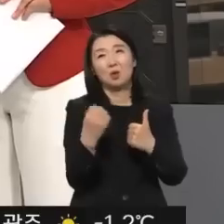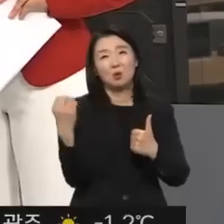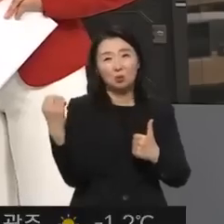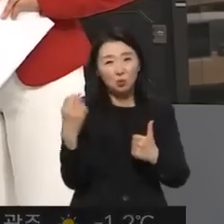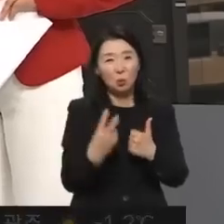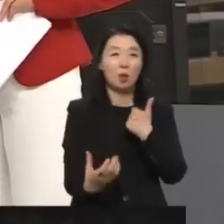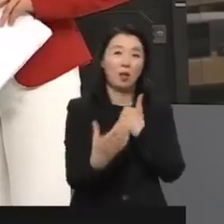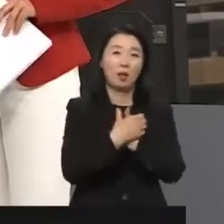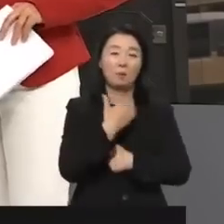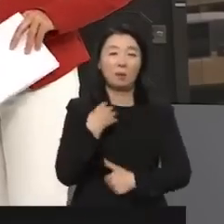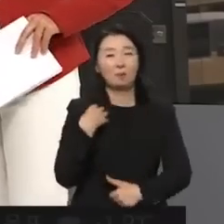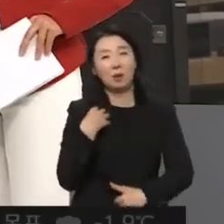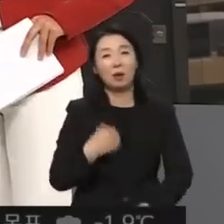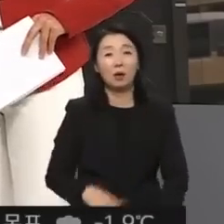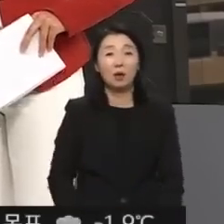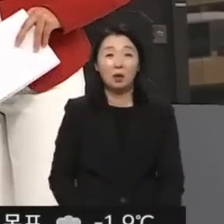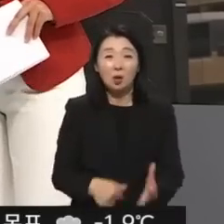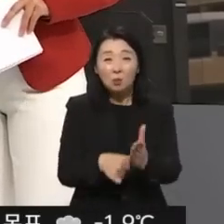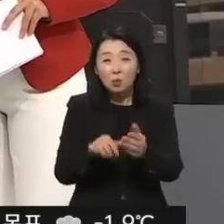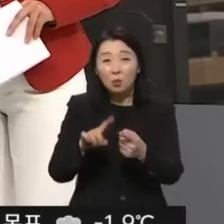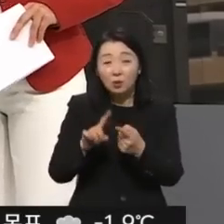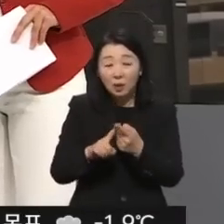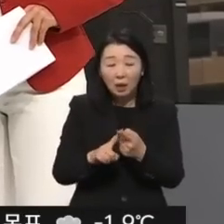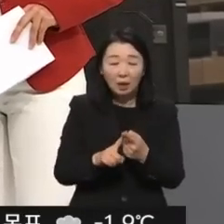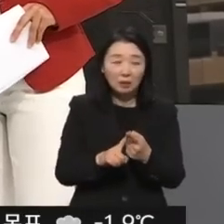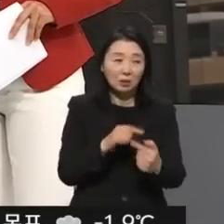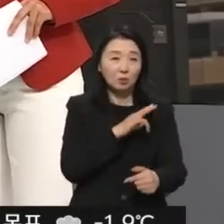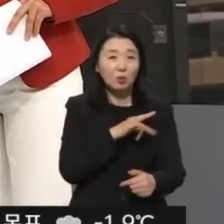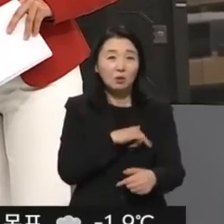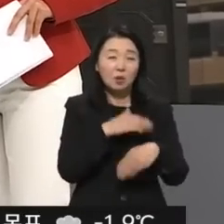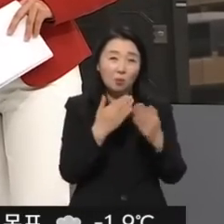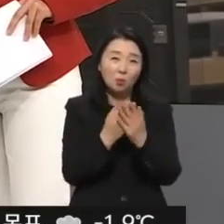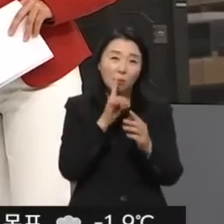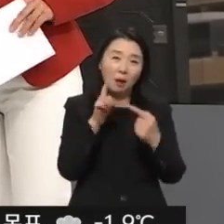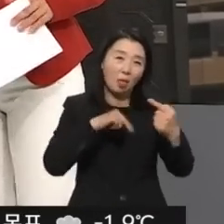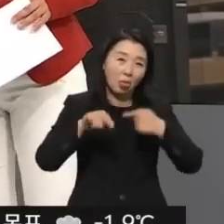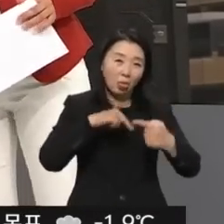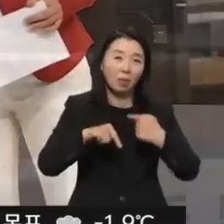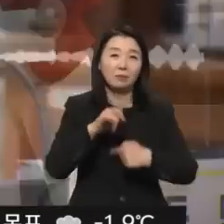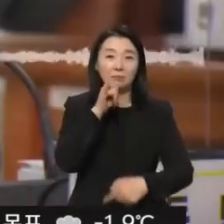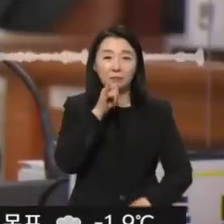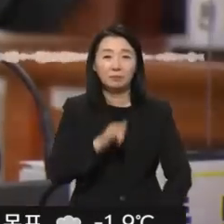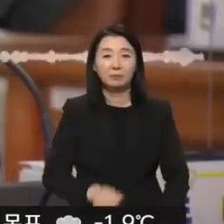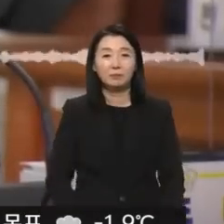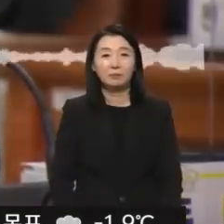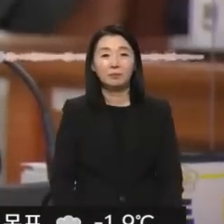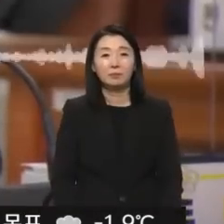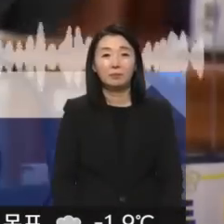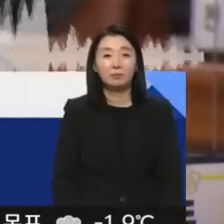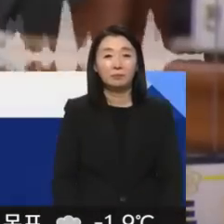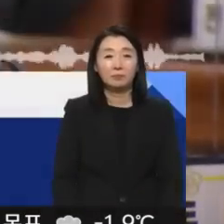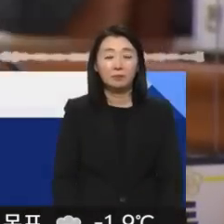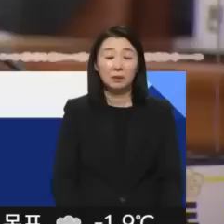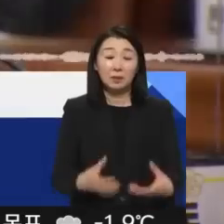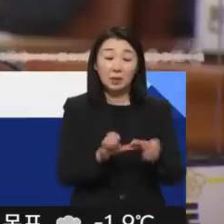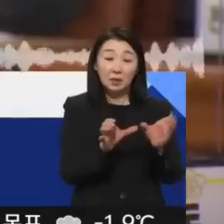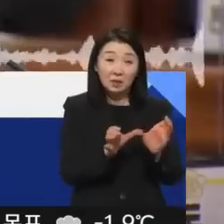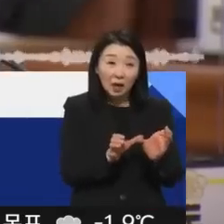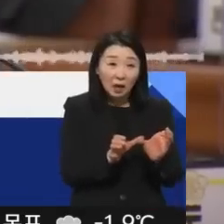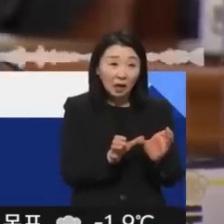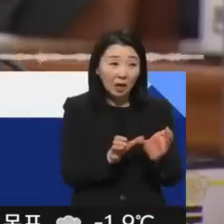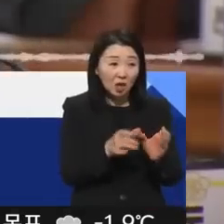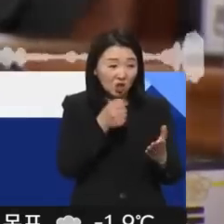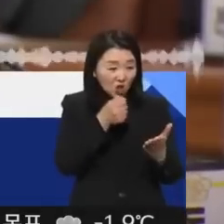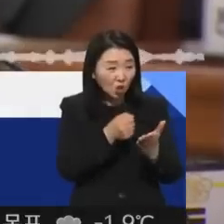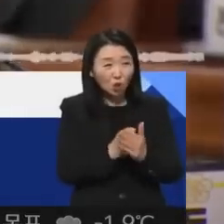점이 부담입니다. 표결에 대한 의원들의 설왕설래 한번 들어보시죠. 당론으로 결정할 수 있는 사안들은